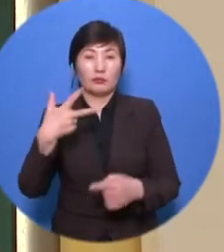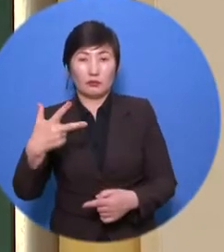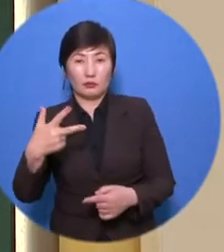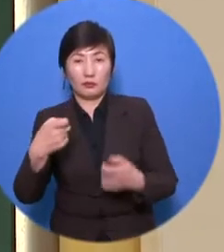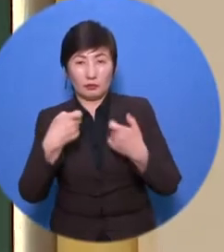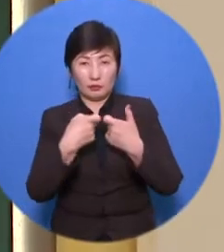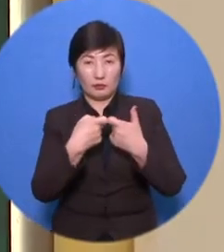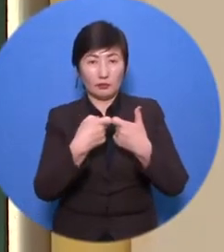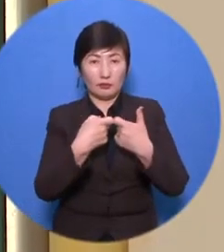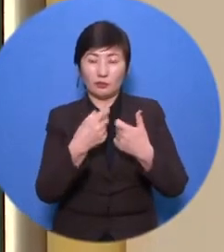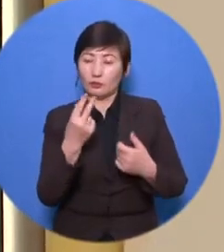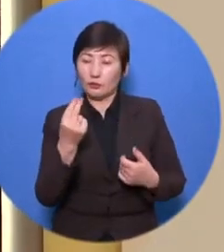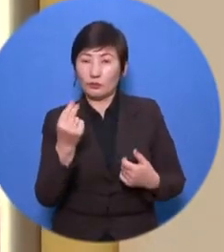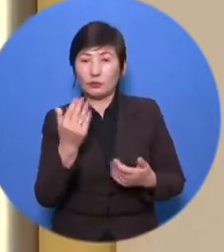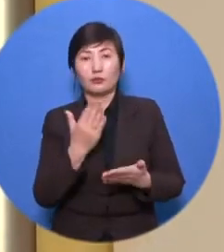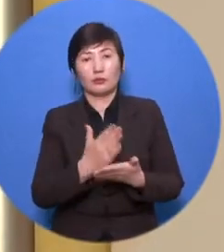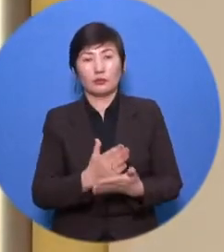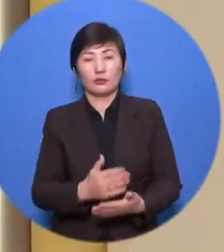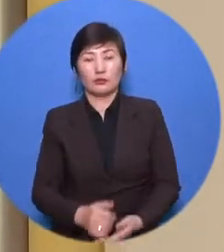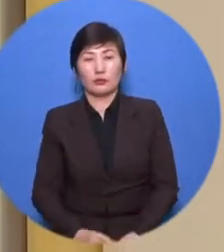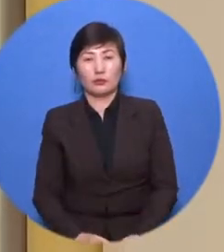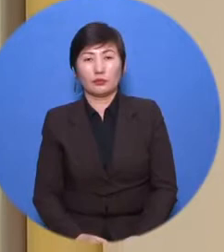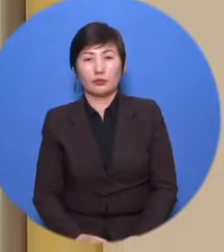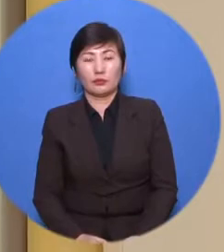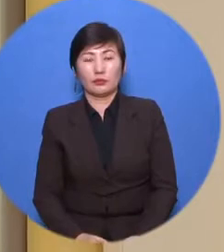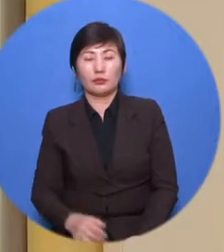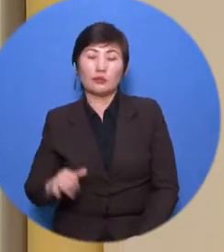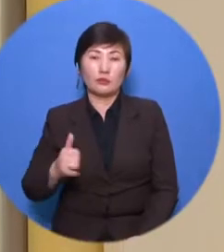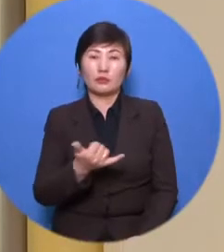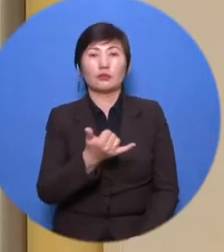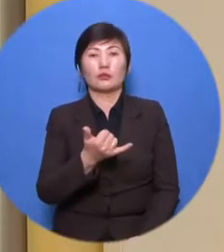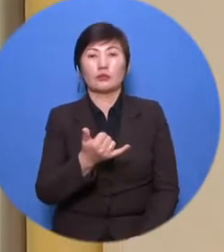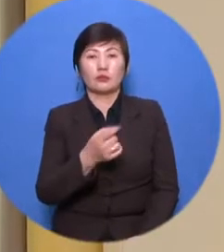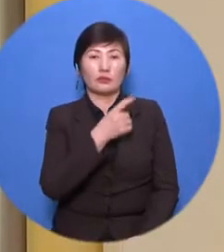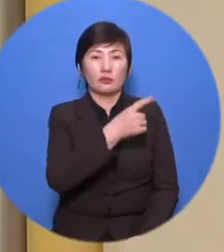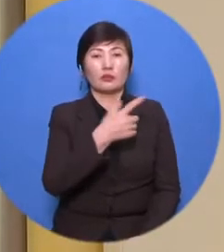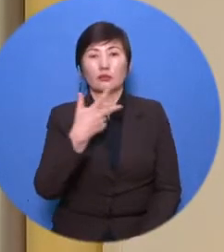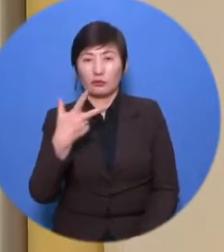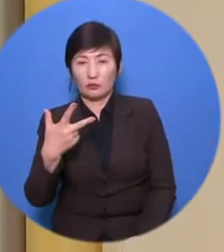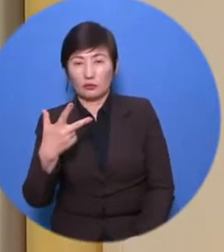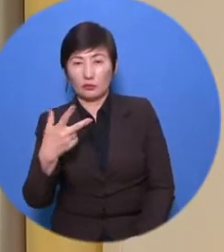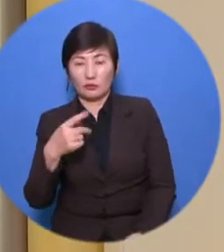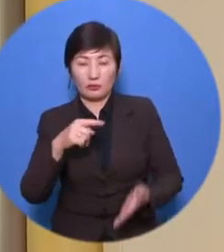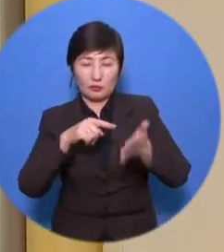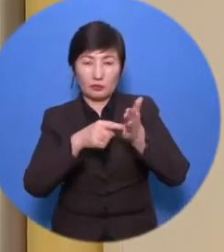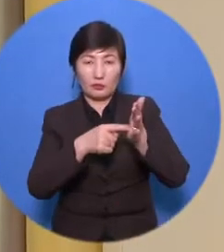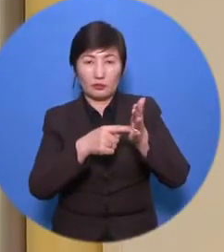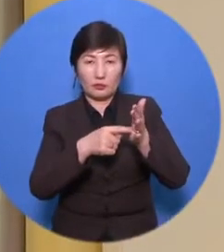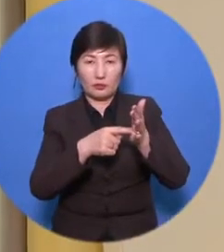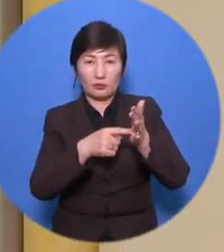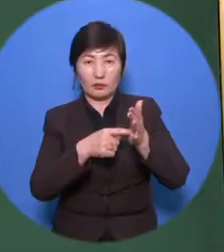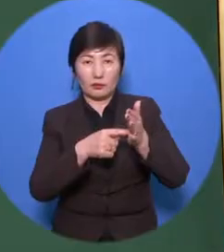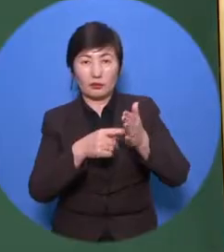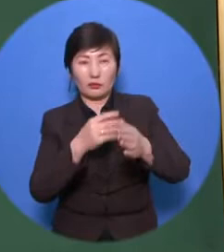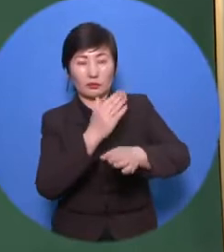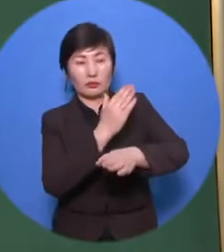3 гэсэн үнэн хэллэг үүсэж байна. Ийм учраас 1 3 гэсэн координаттай цэг маань y тэнцүү 3x